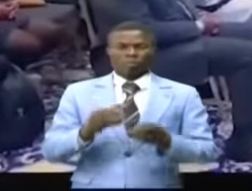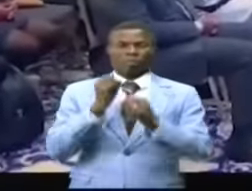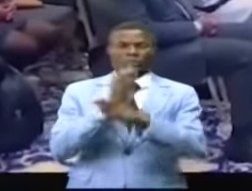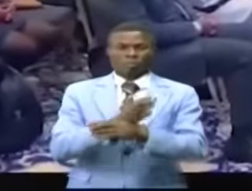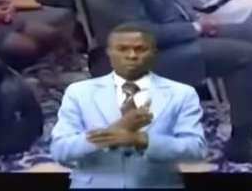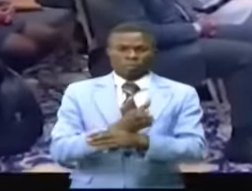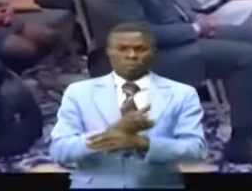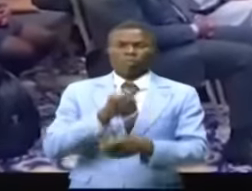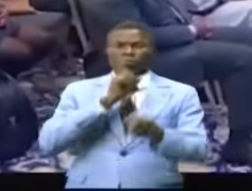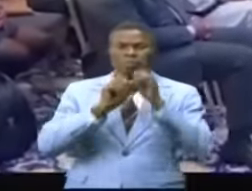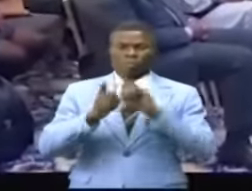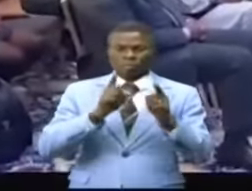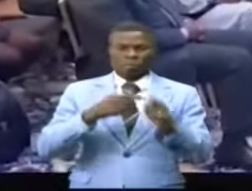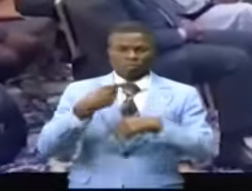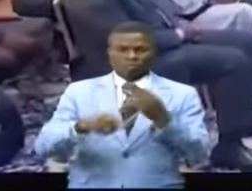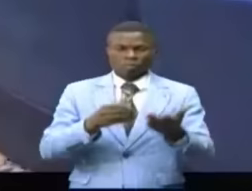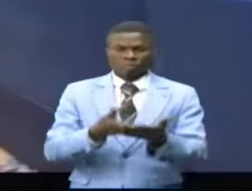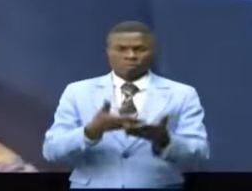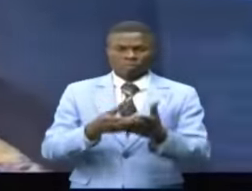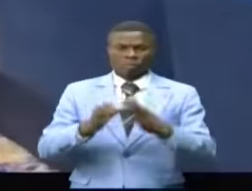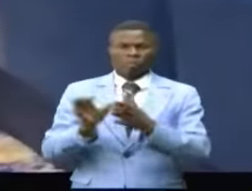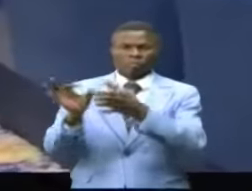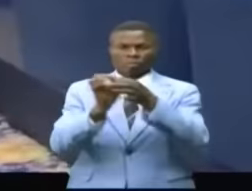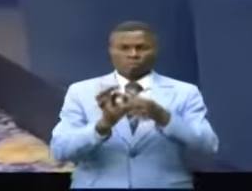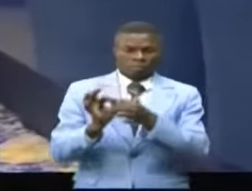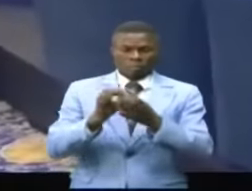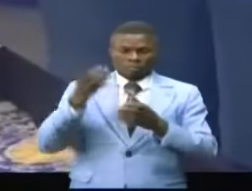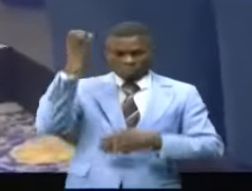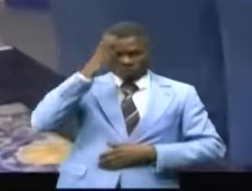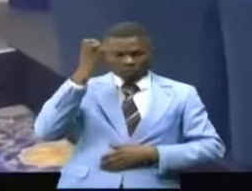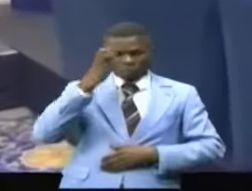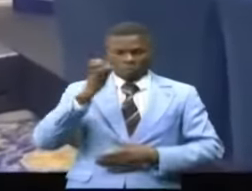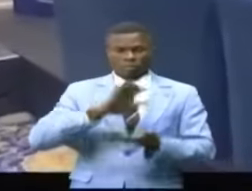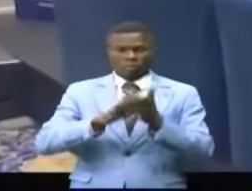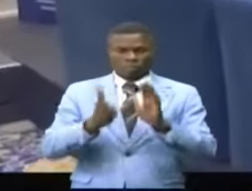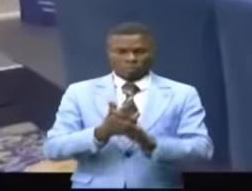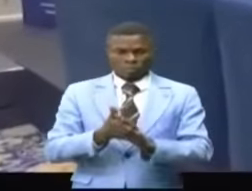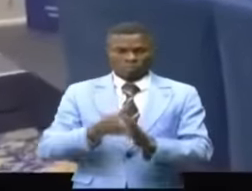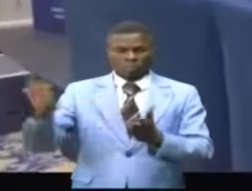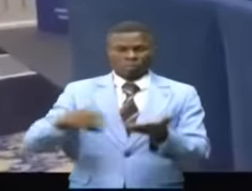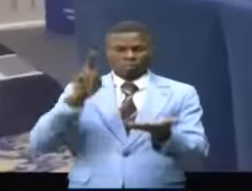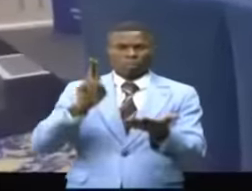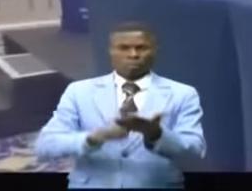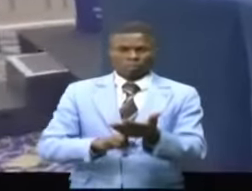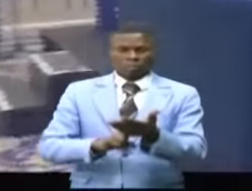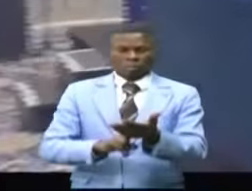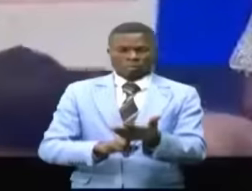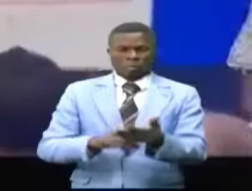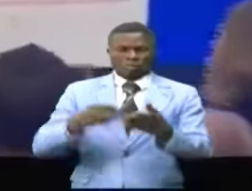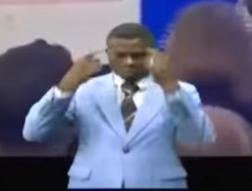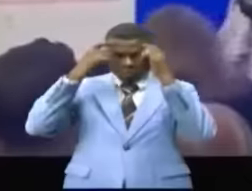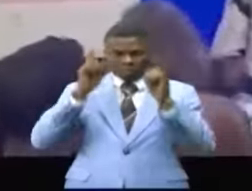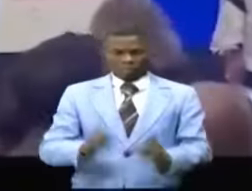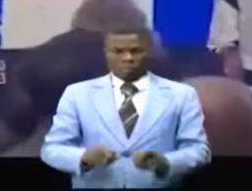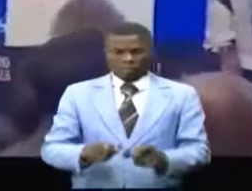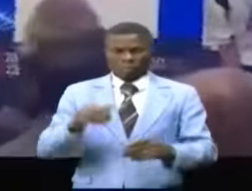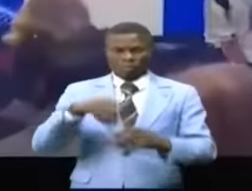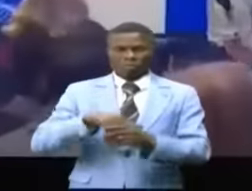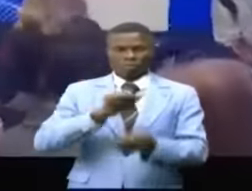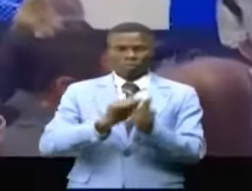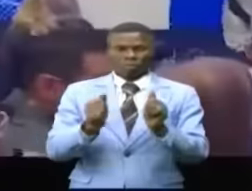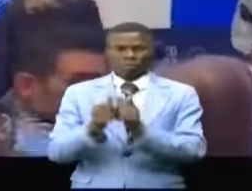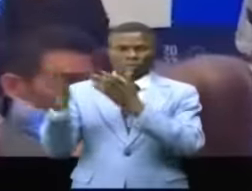des échanges amorcés avec l'Union européenne s'est traduite par la signature de protocoles d'accord dans les secteurs